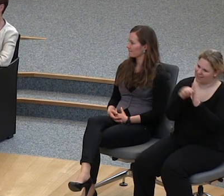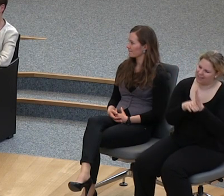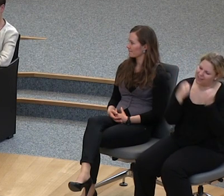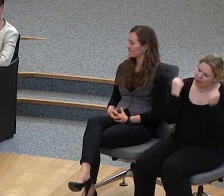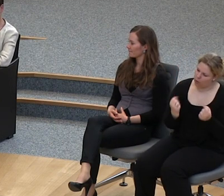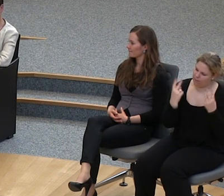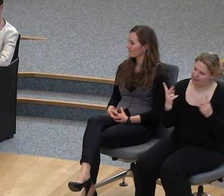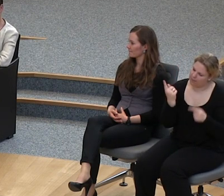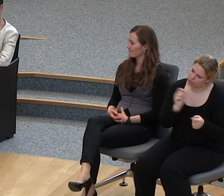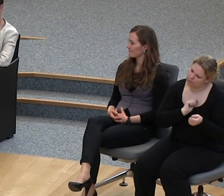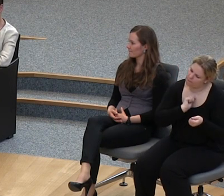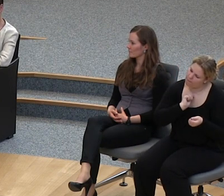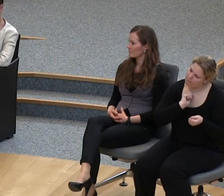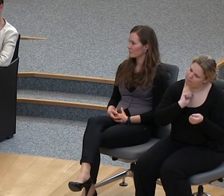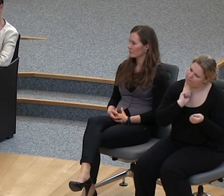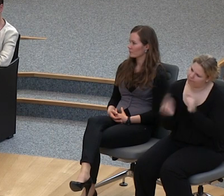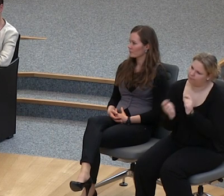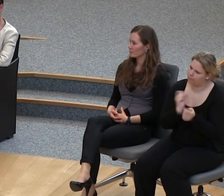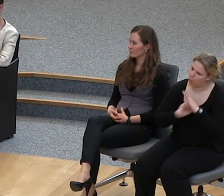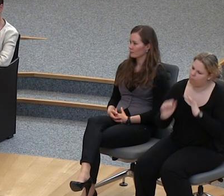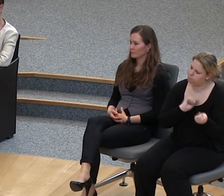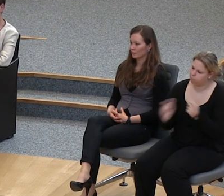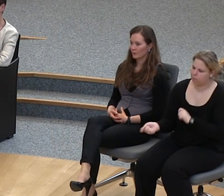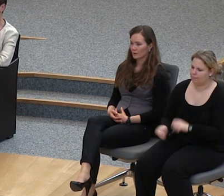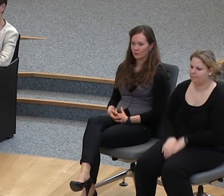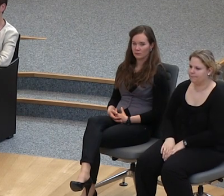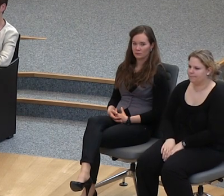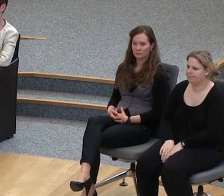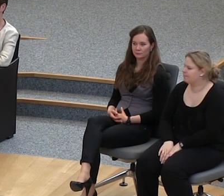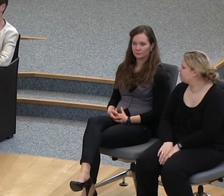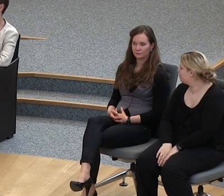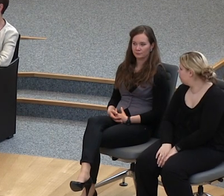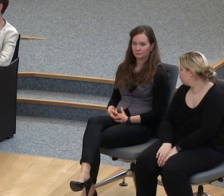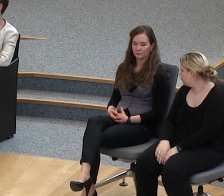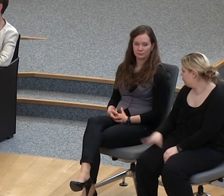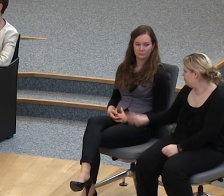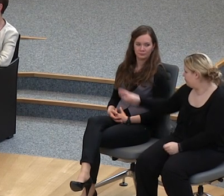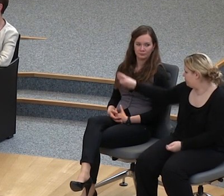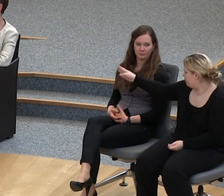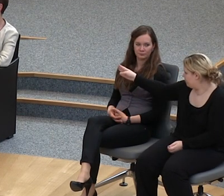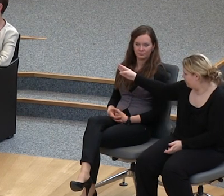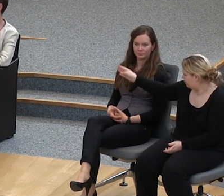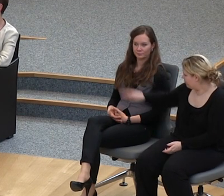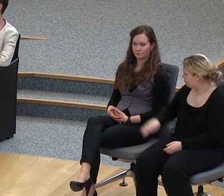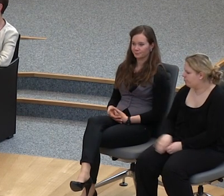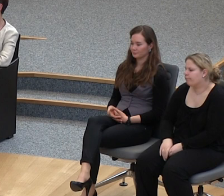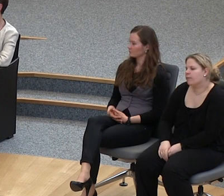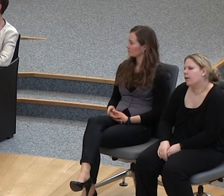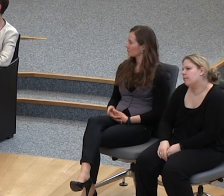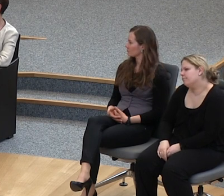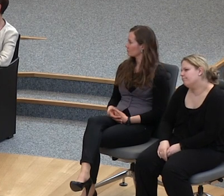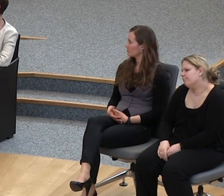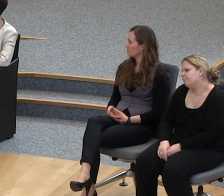spürbar, völlig zu Recht. Horst. Ich denke, die Frage, ob